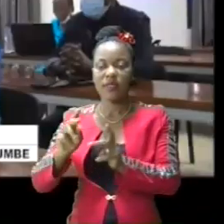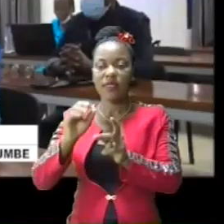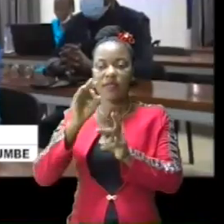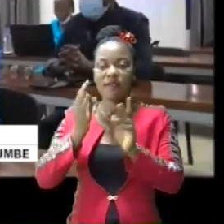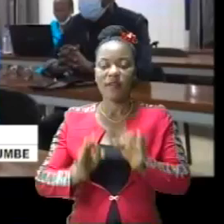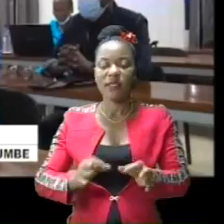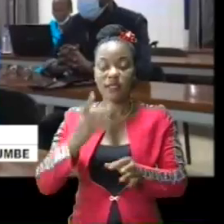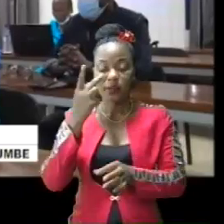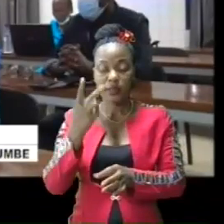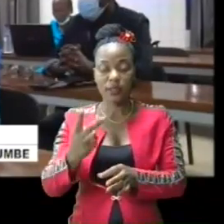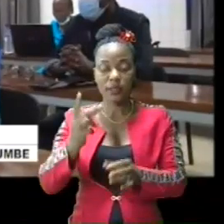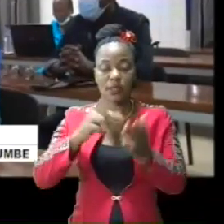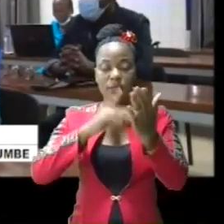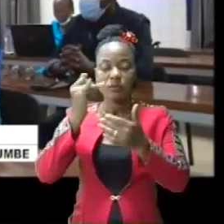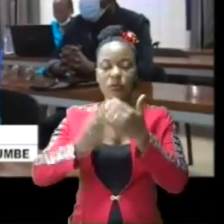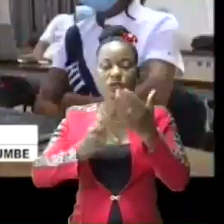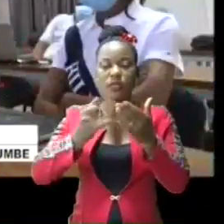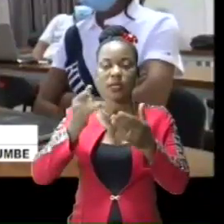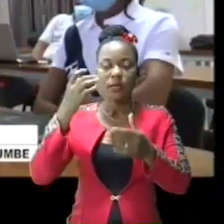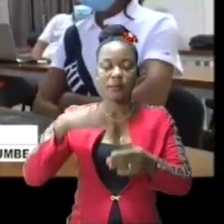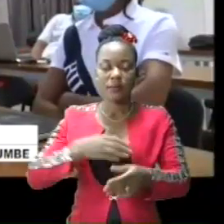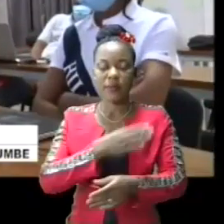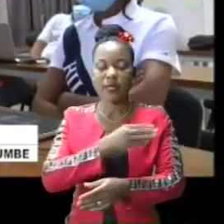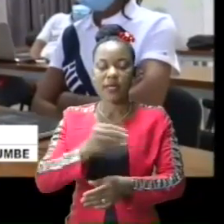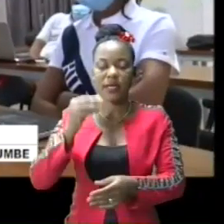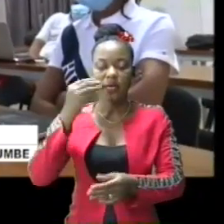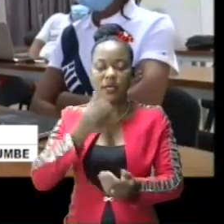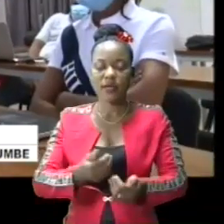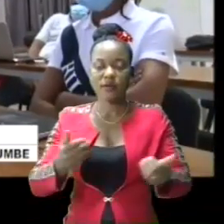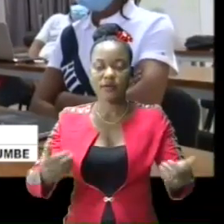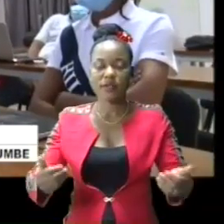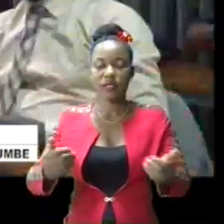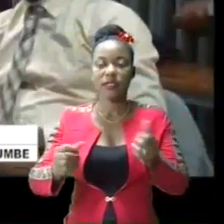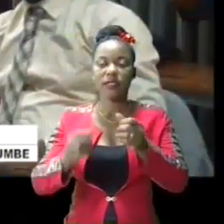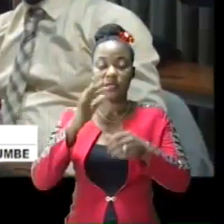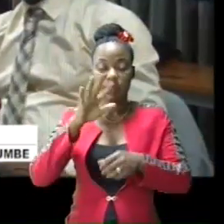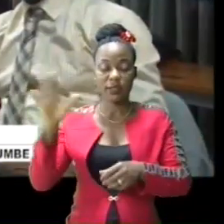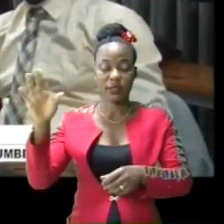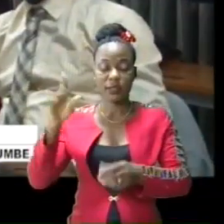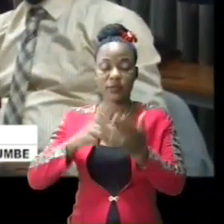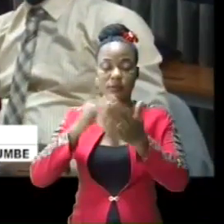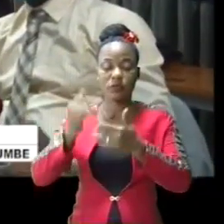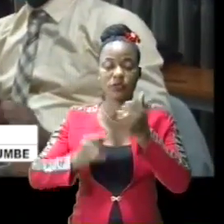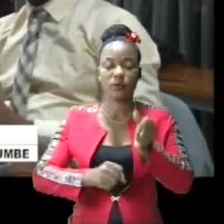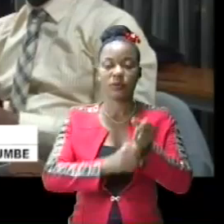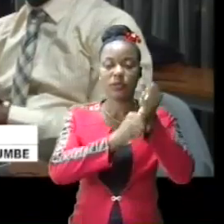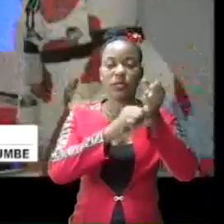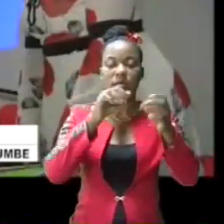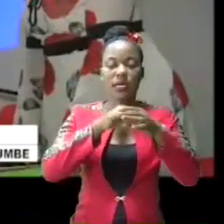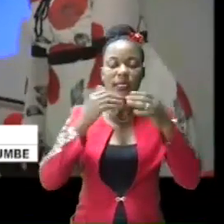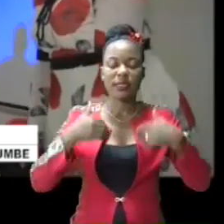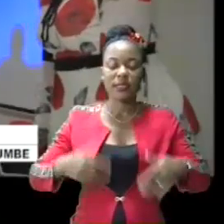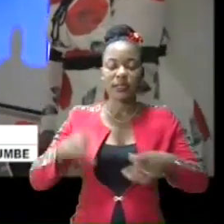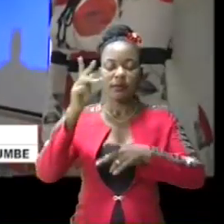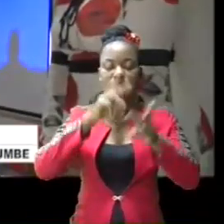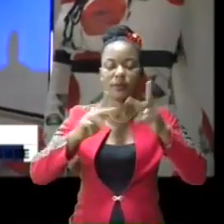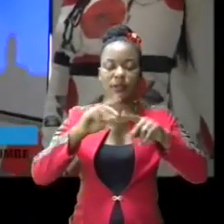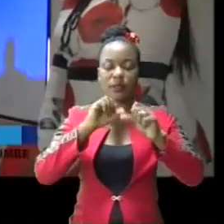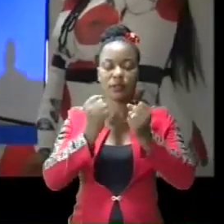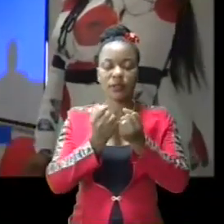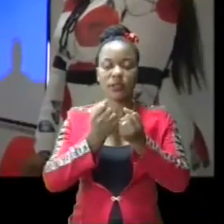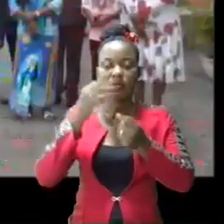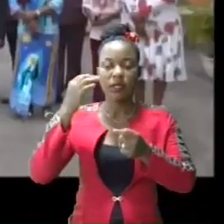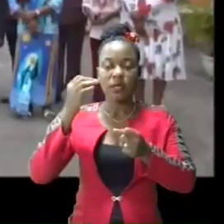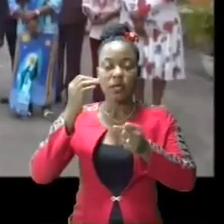Mère et Enfant de Kinshasa, Promekin 2, projet appuyé par le Bureau d'études en santé publique de la Société